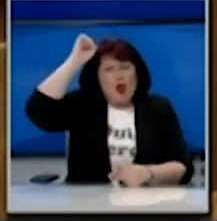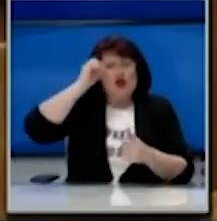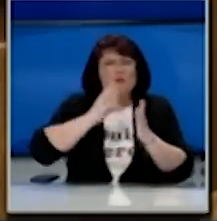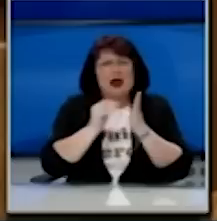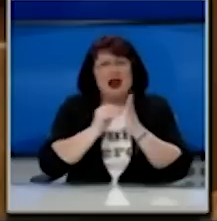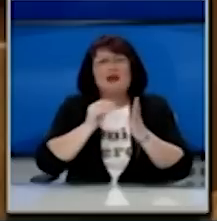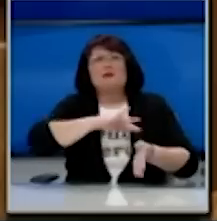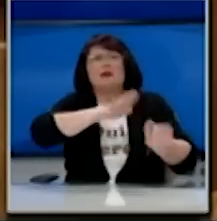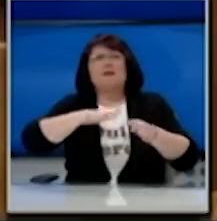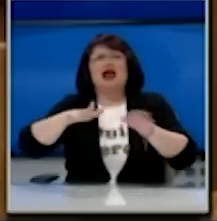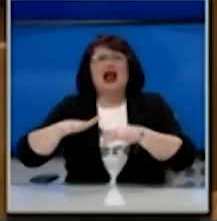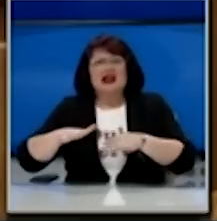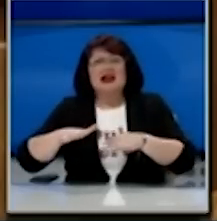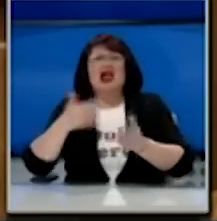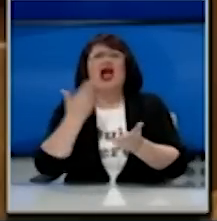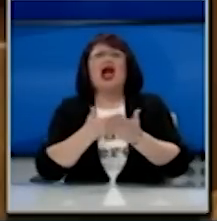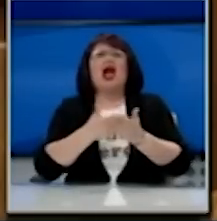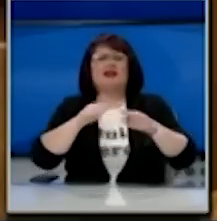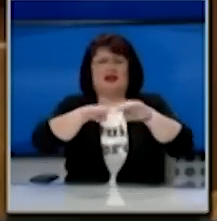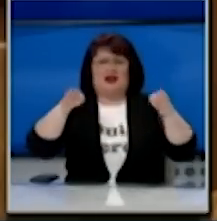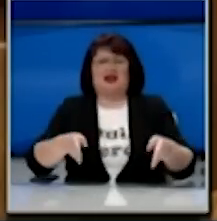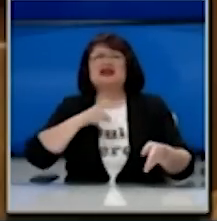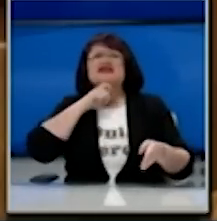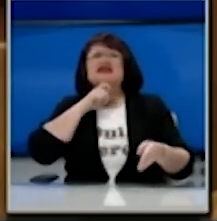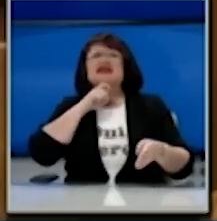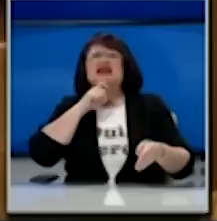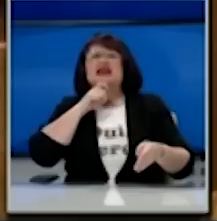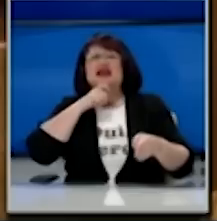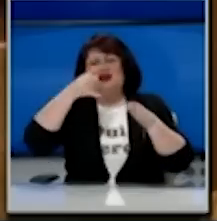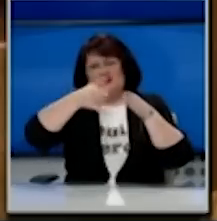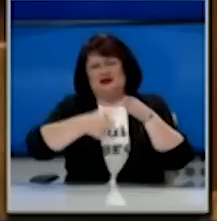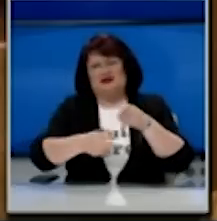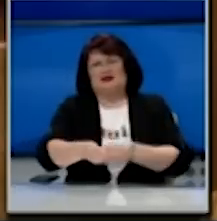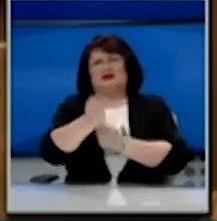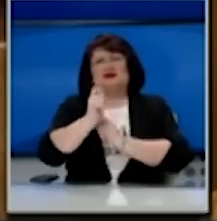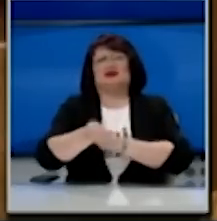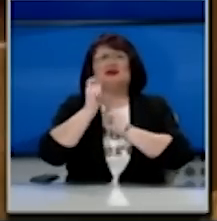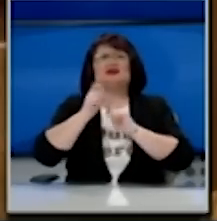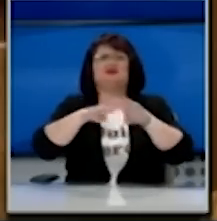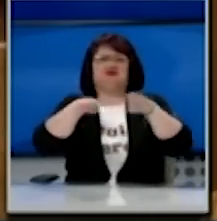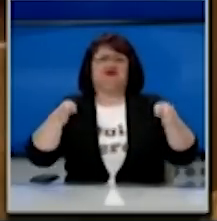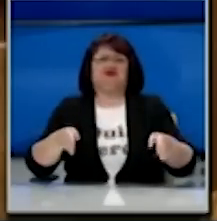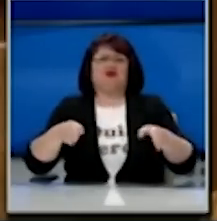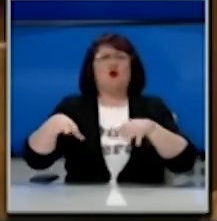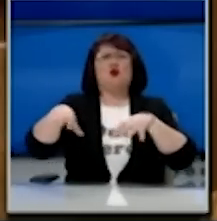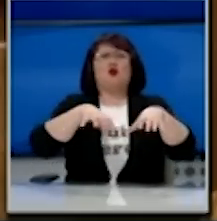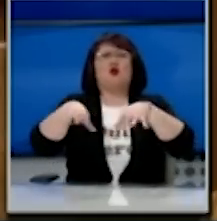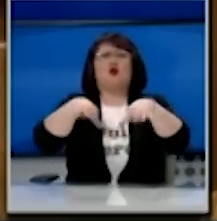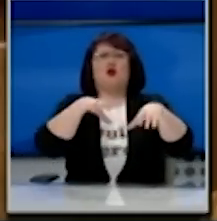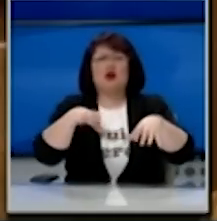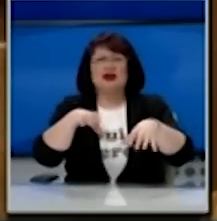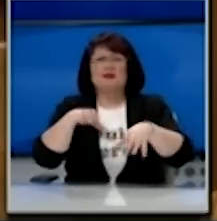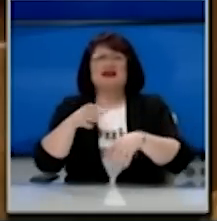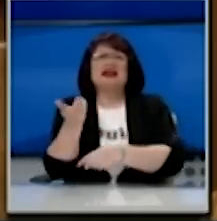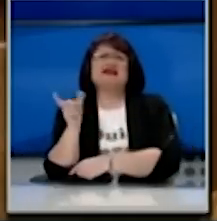μια επιχείρηση με άδεια παράκτειας καντίνας ρίχνει πασάλους στο βυθό για πλεούμενες ξαπλώστρες και μετά βάζει το